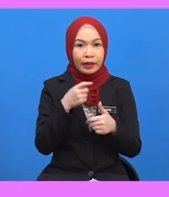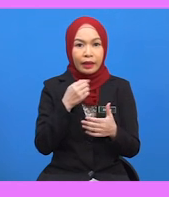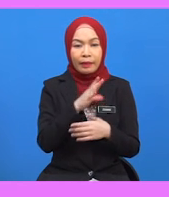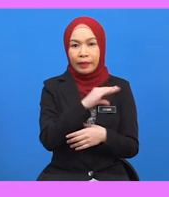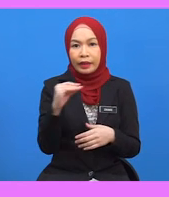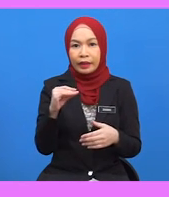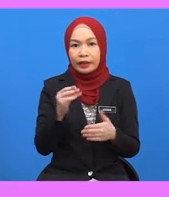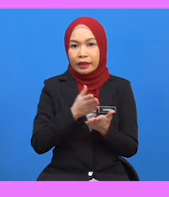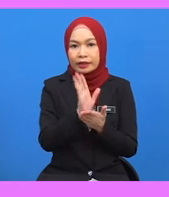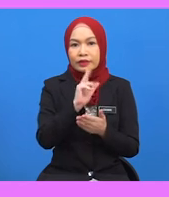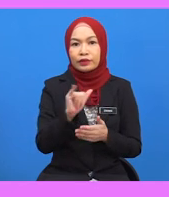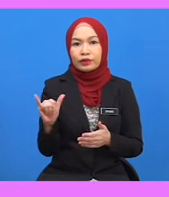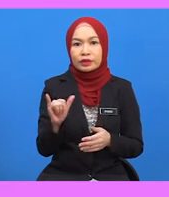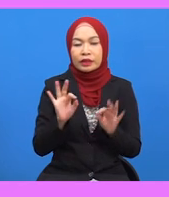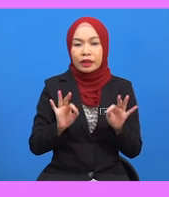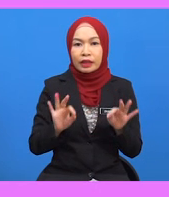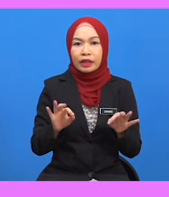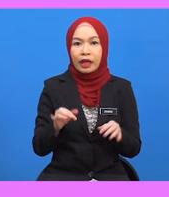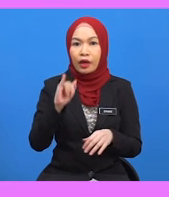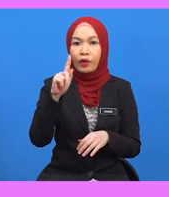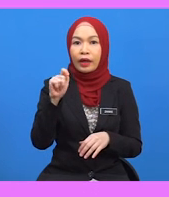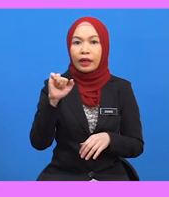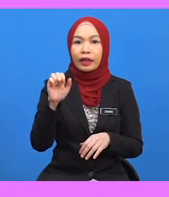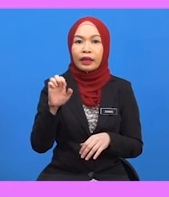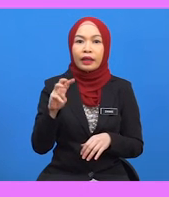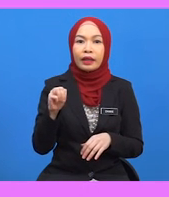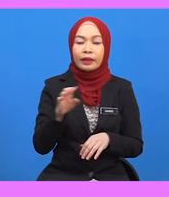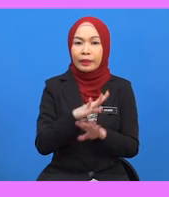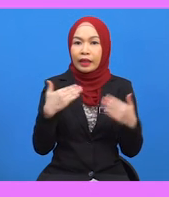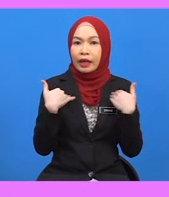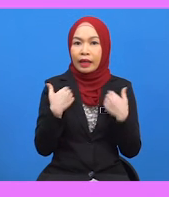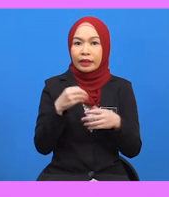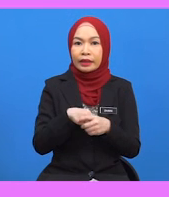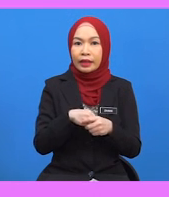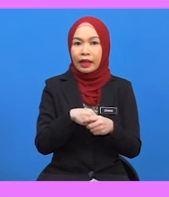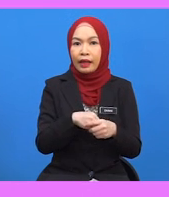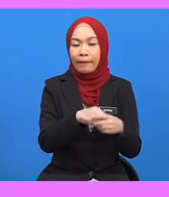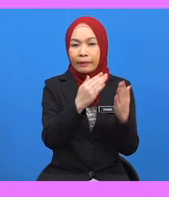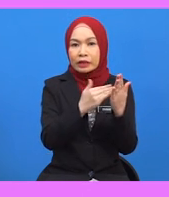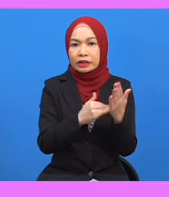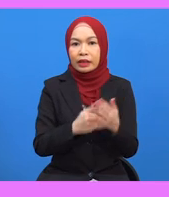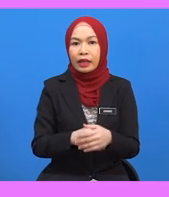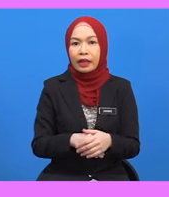Jika item yang dikehendaki tiada dalam senarai, carian akan ditamatkan.